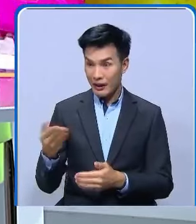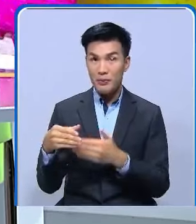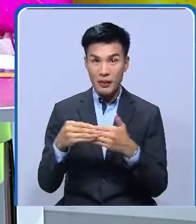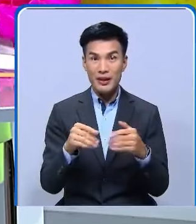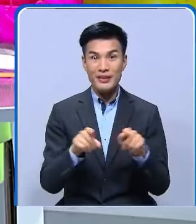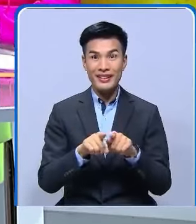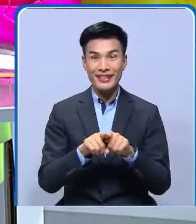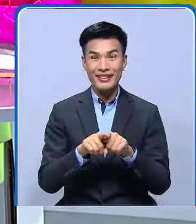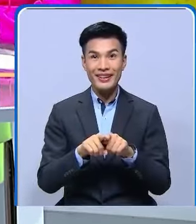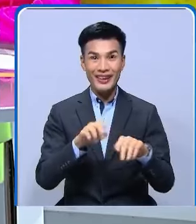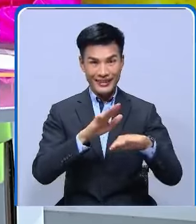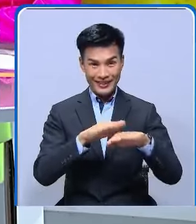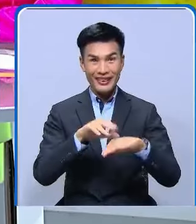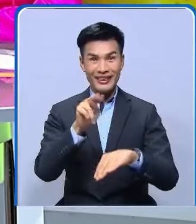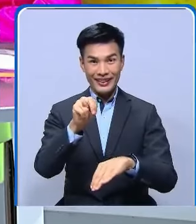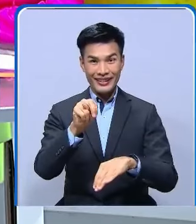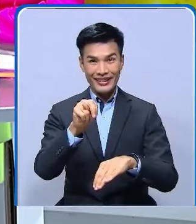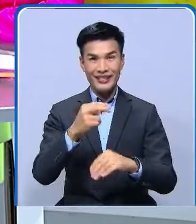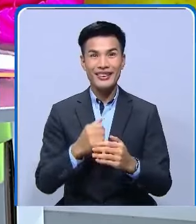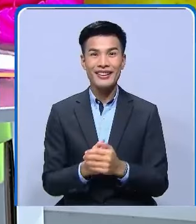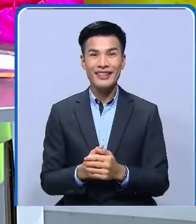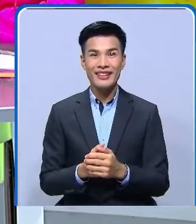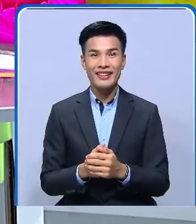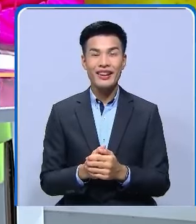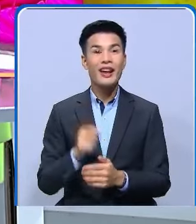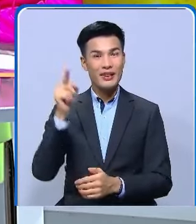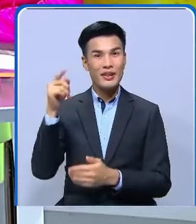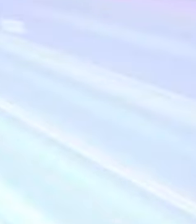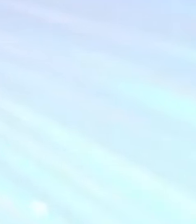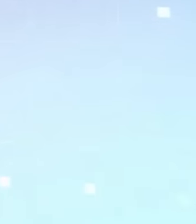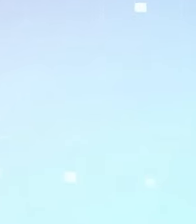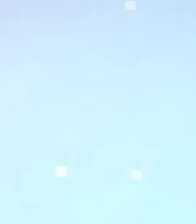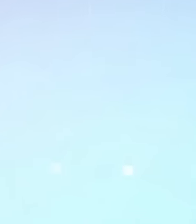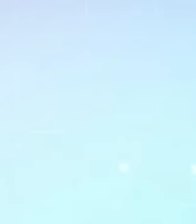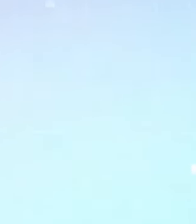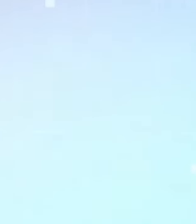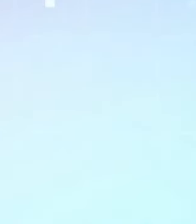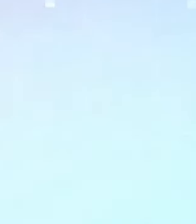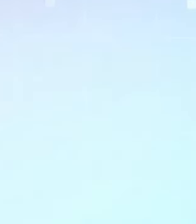ใช่ๆเดี๋ยวนัดเลยเดี๋ยวนัดวันเลยนะคะ เดี๋ยวคุณบอยโปรดิวเซอร์เลี้ยงเองนะครับ